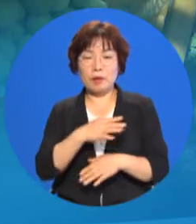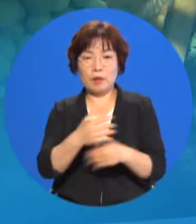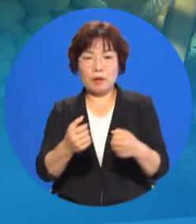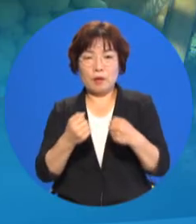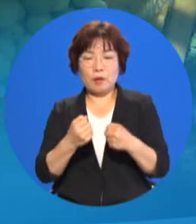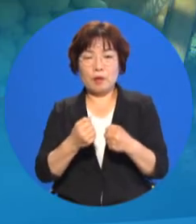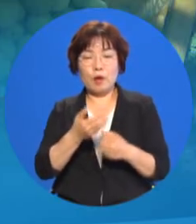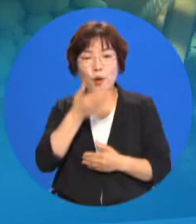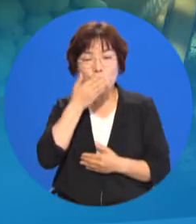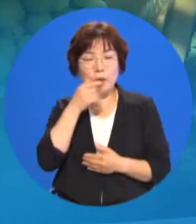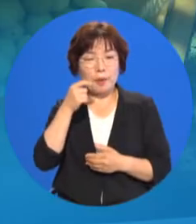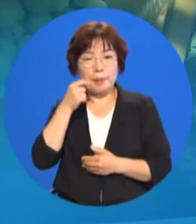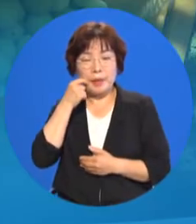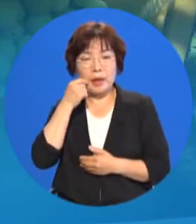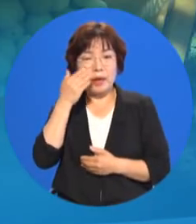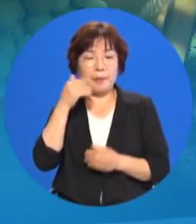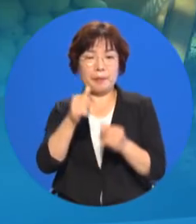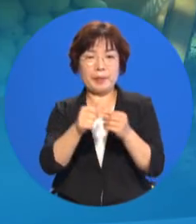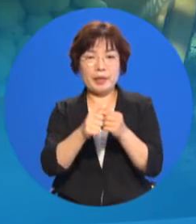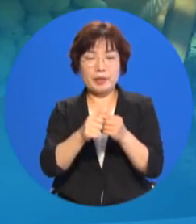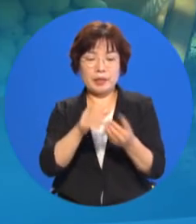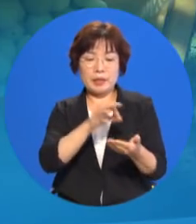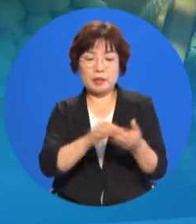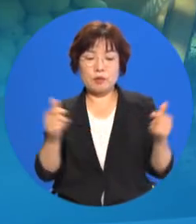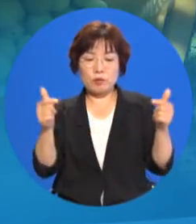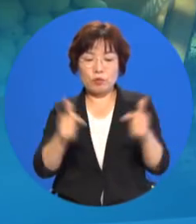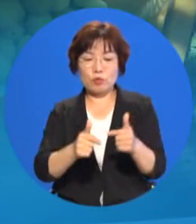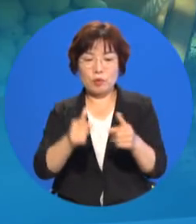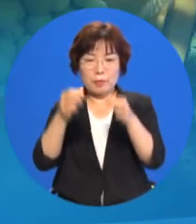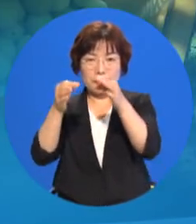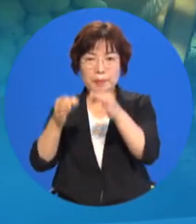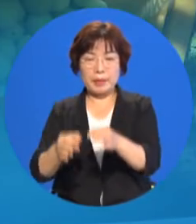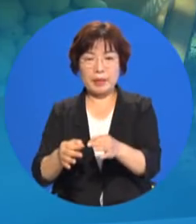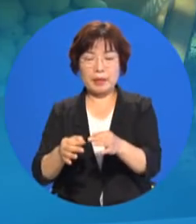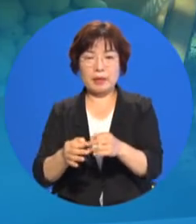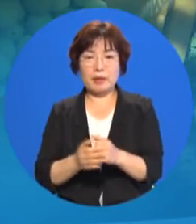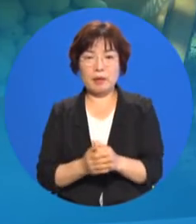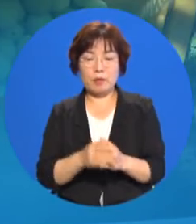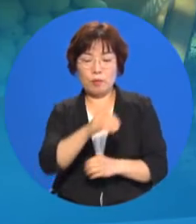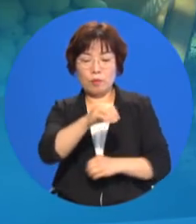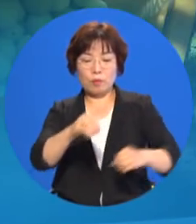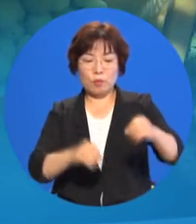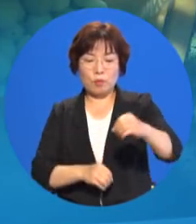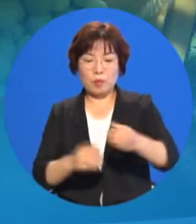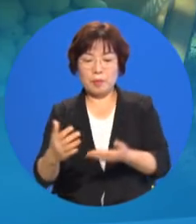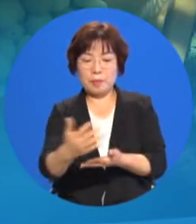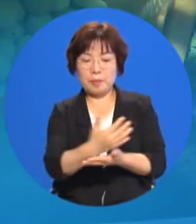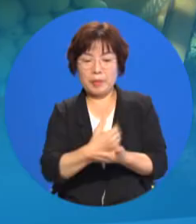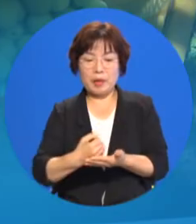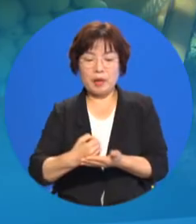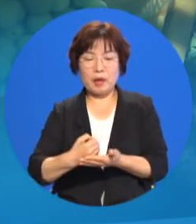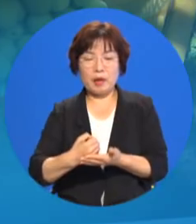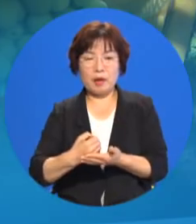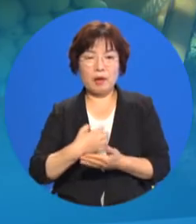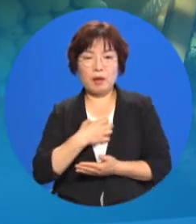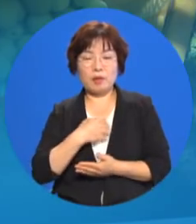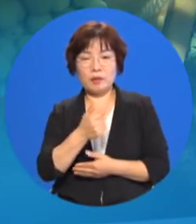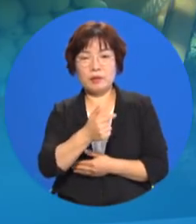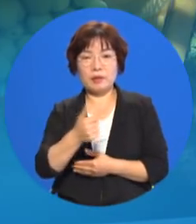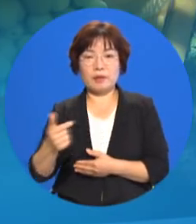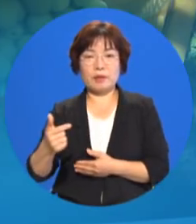건강식품으로 각광받던 매실이 소비가 줄고 가격도 하락하면서 오히려 수확기 농가의 걱정거리가 되고